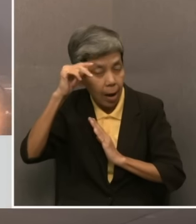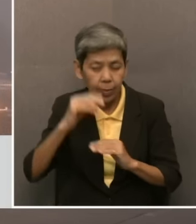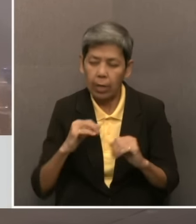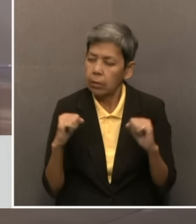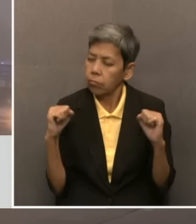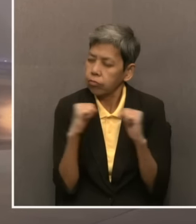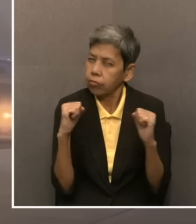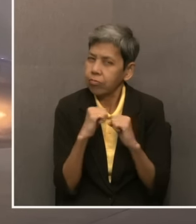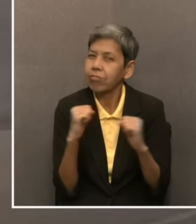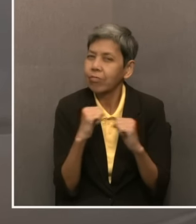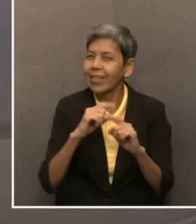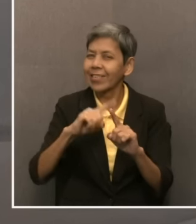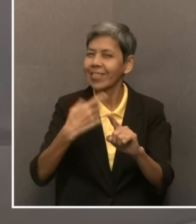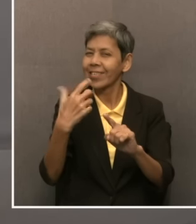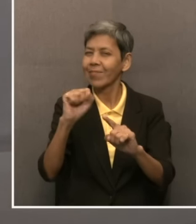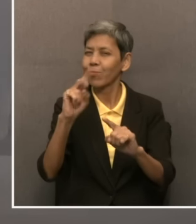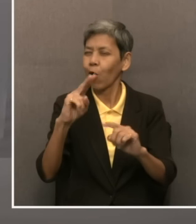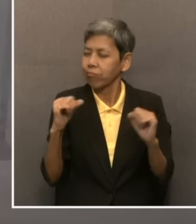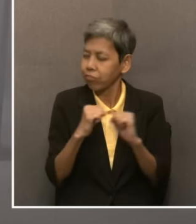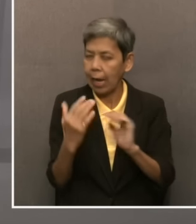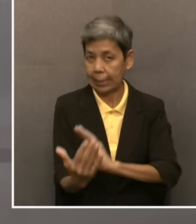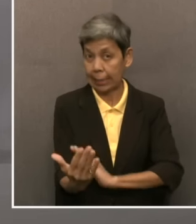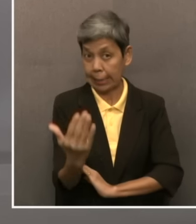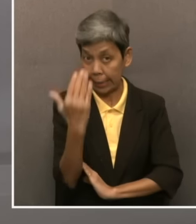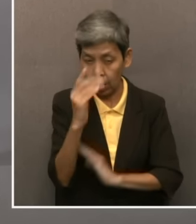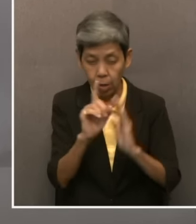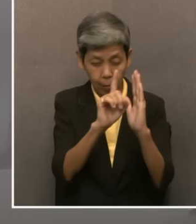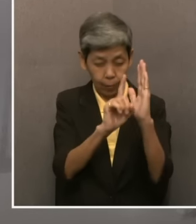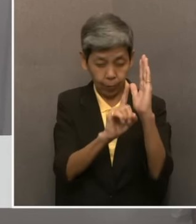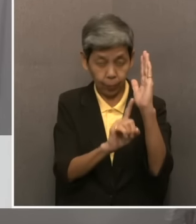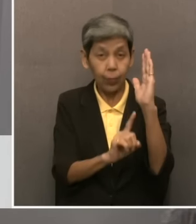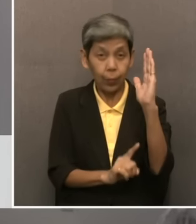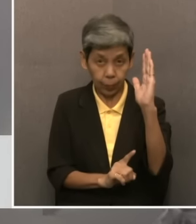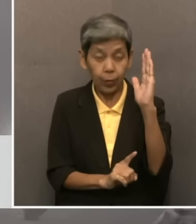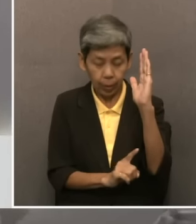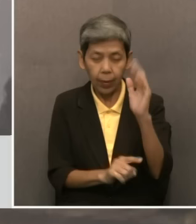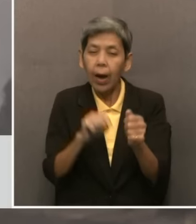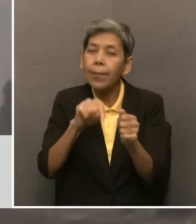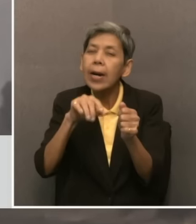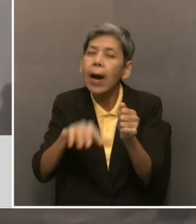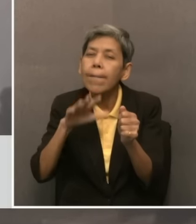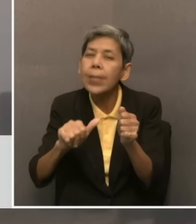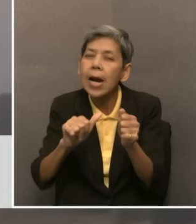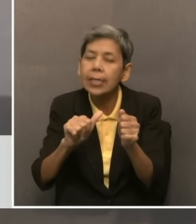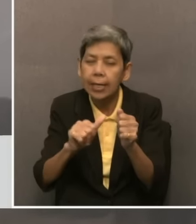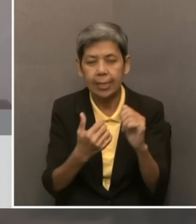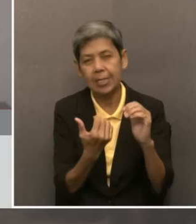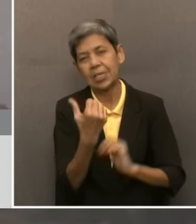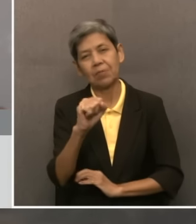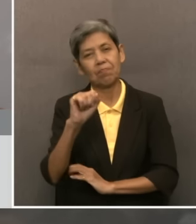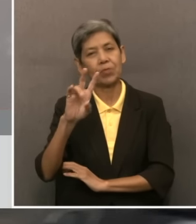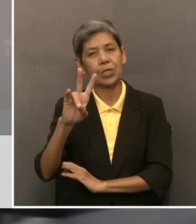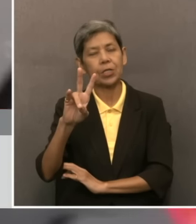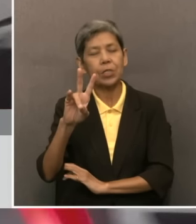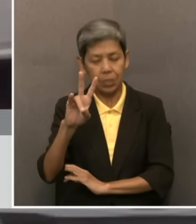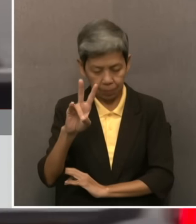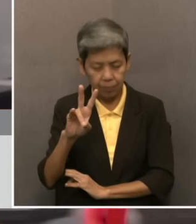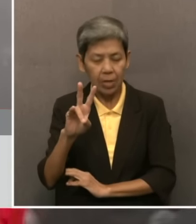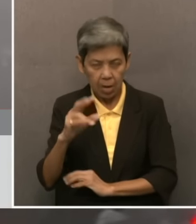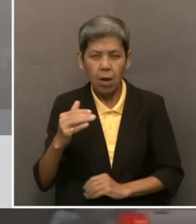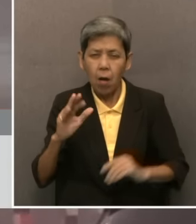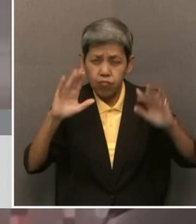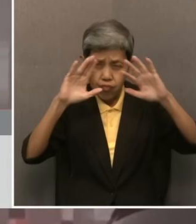เย็นต้อนรับเดือนธันวาคมค่ะเช้าวันนี้อุณหภูมิพื้นราบในเขตตัวเมืองลำปางอยู่ที่17องศาแล้วก็มีห